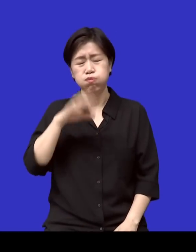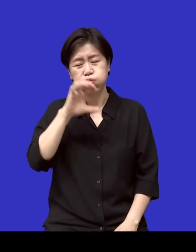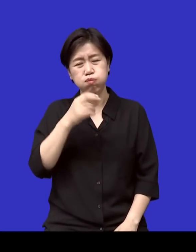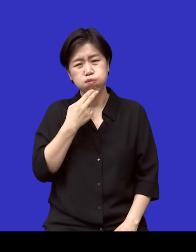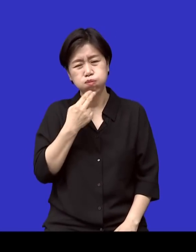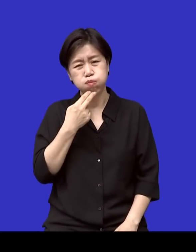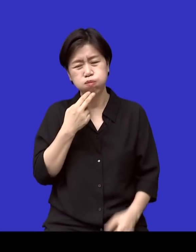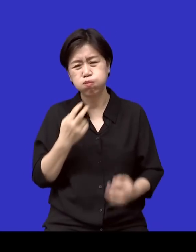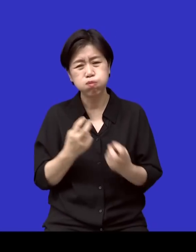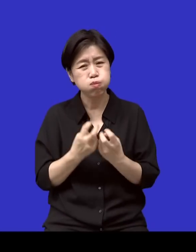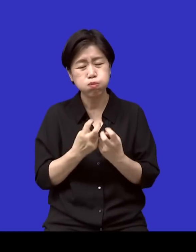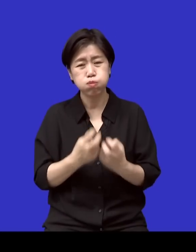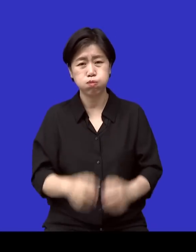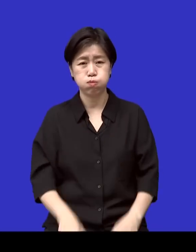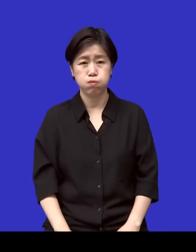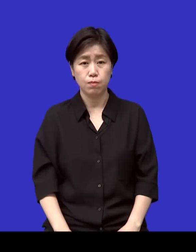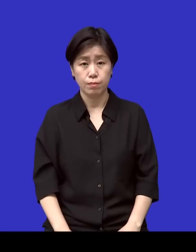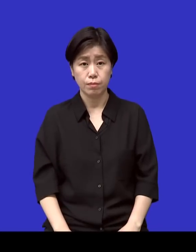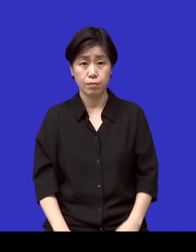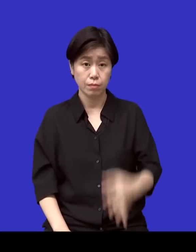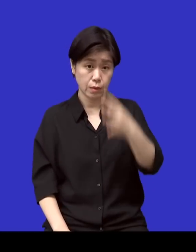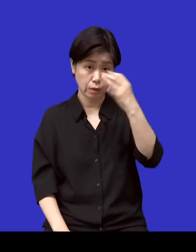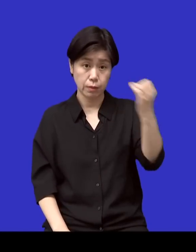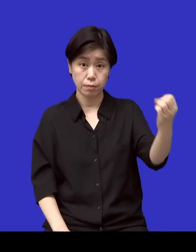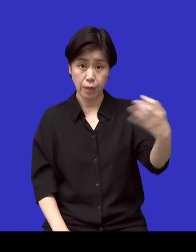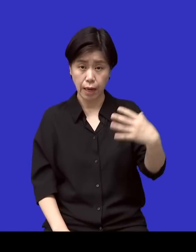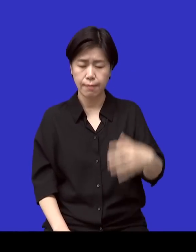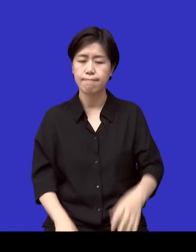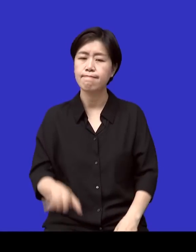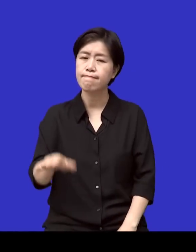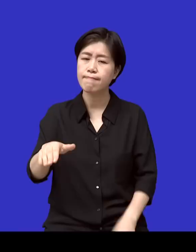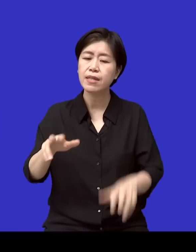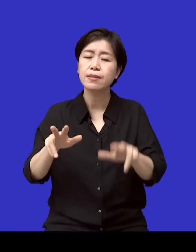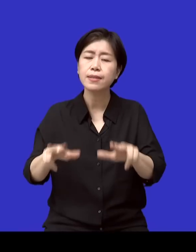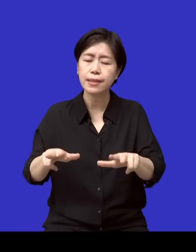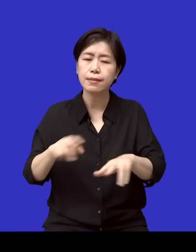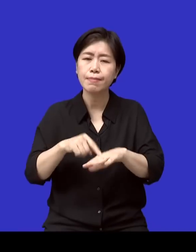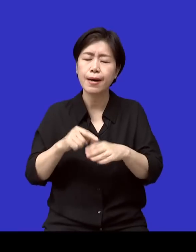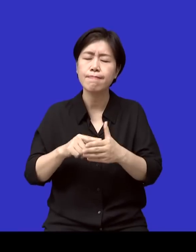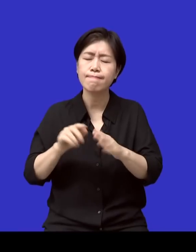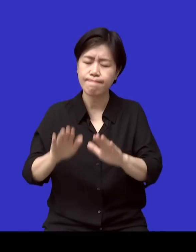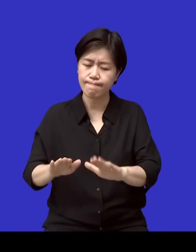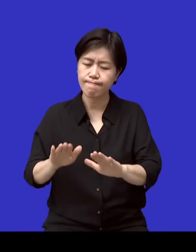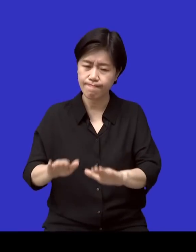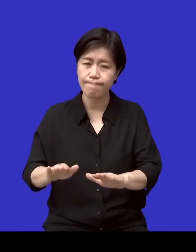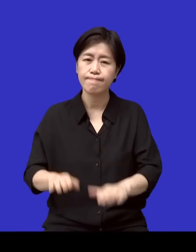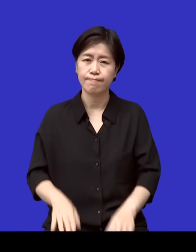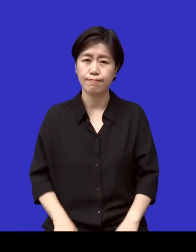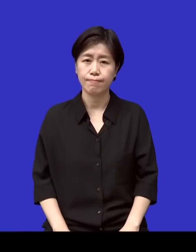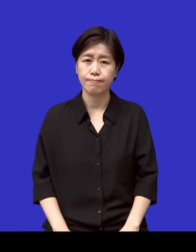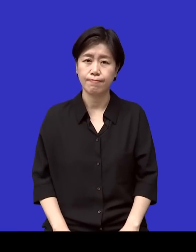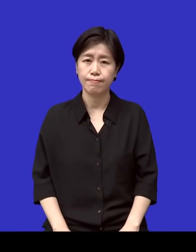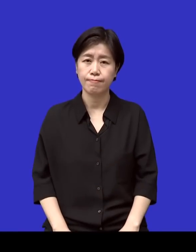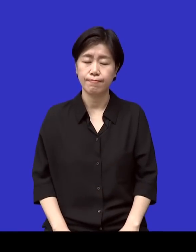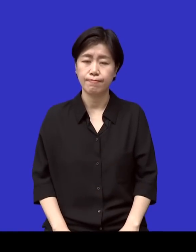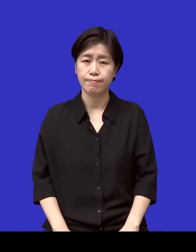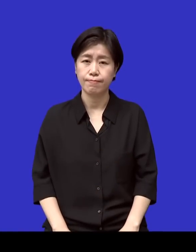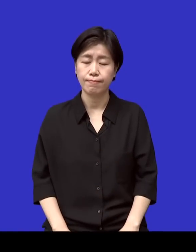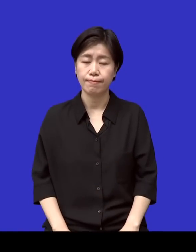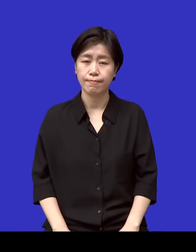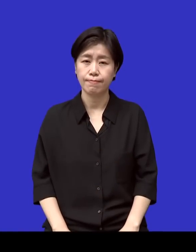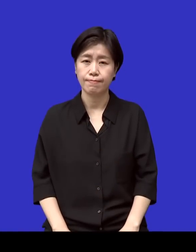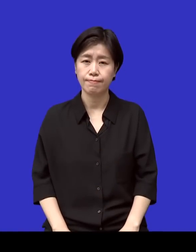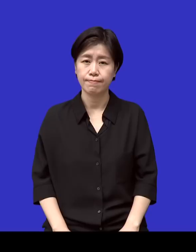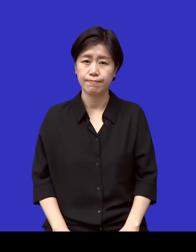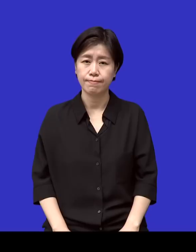소희야, 지금 시기를 마음을 잡고 가야 돼. 예. 그러니까 합숙 처음에 들어갔을 때랑 비슷한 말씀을 많이 하셨어요.